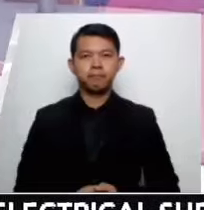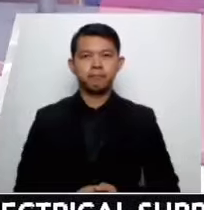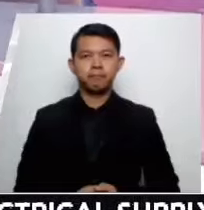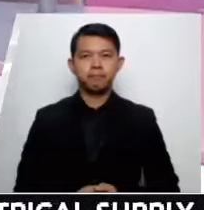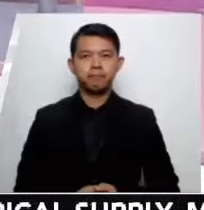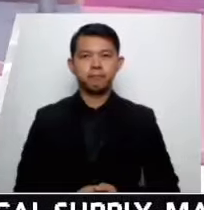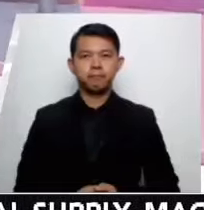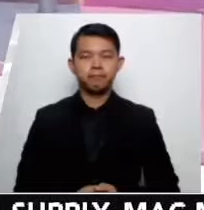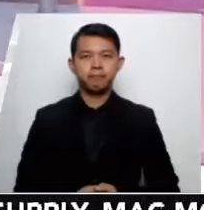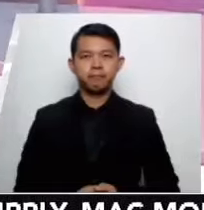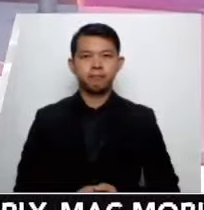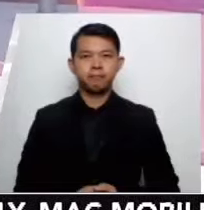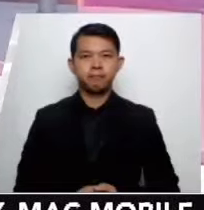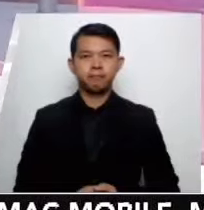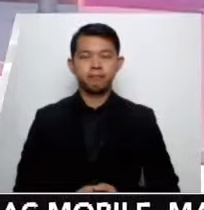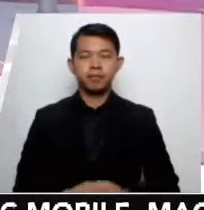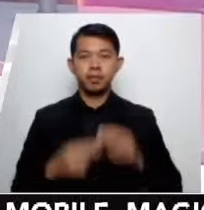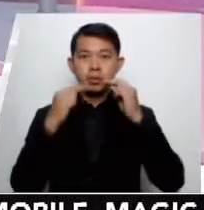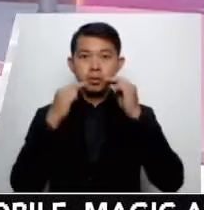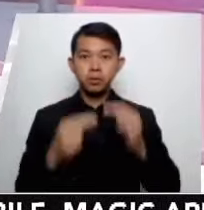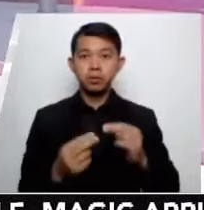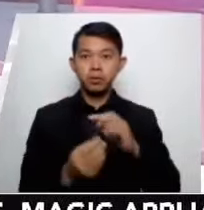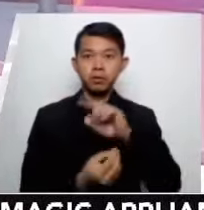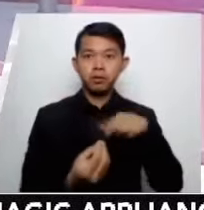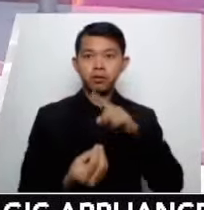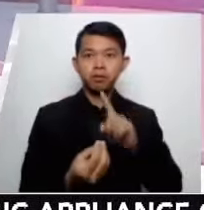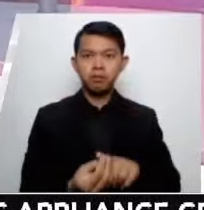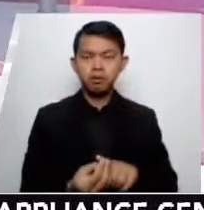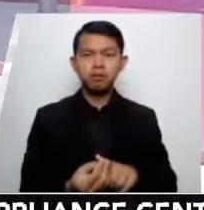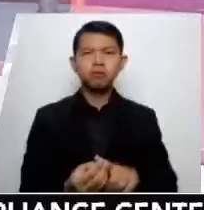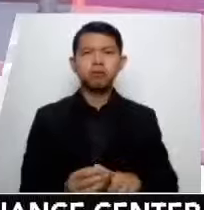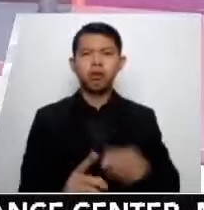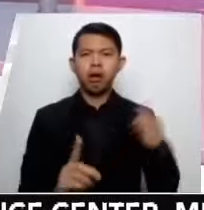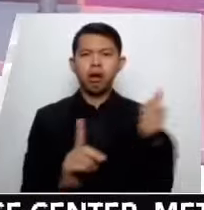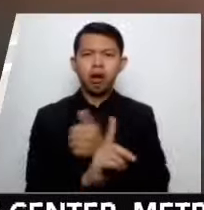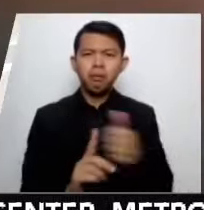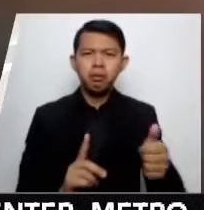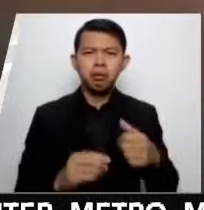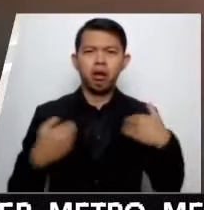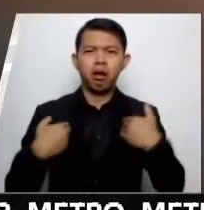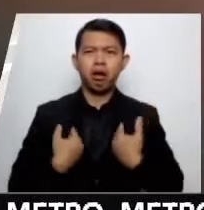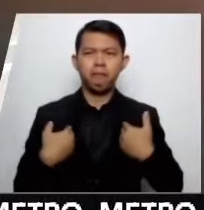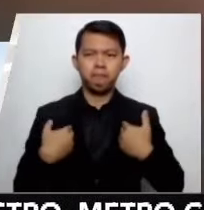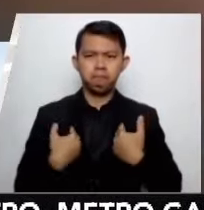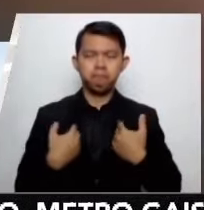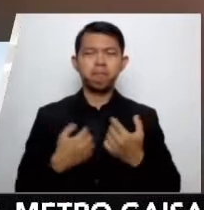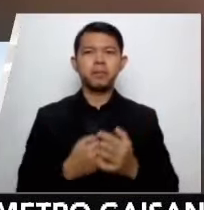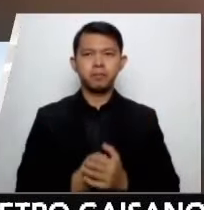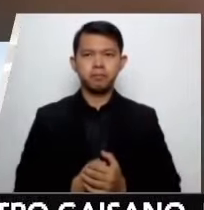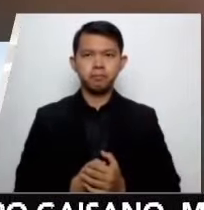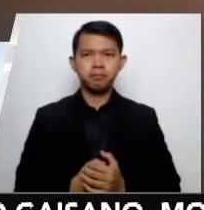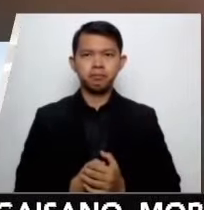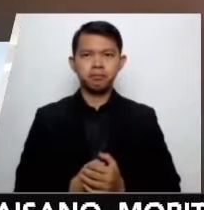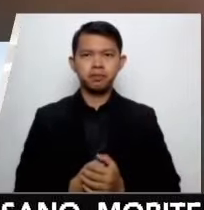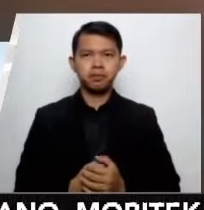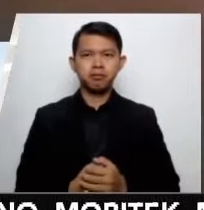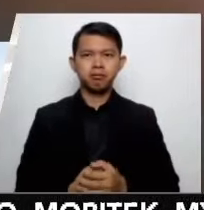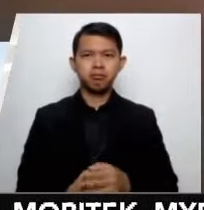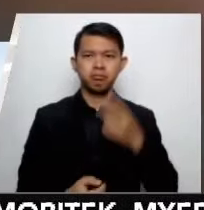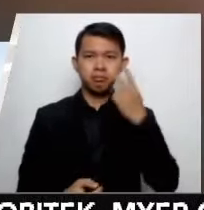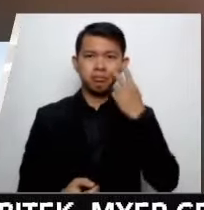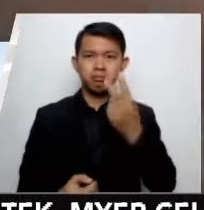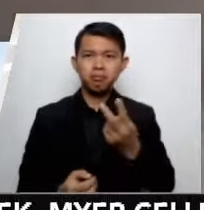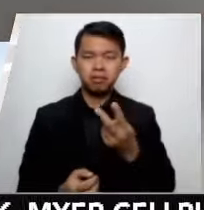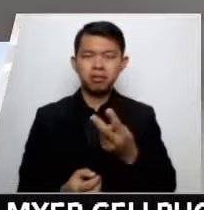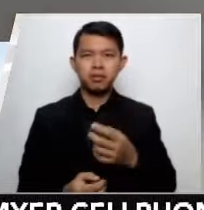Mga balita tungkol sa umunay pangmamaltrato sa mga hayop. Nakitang may pana sa ulo ang isang ligaw na pusa sa Davao